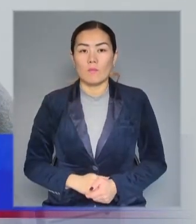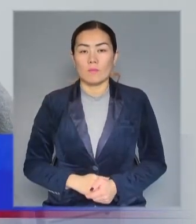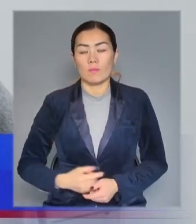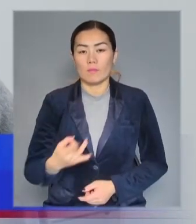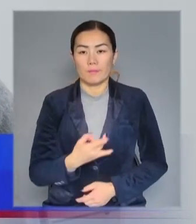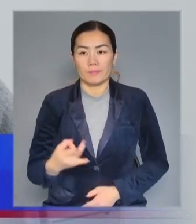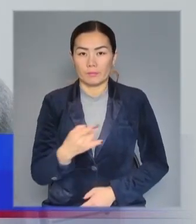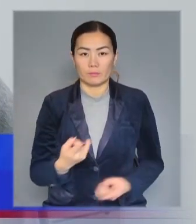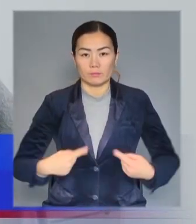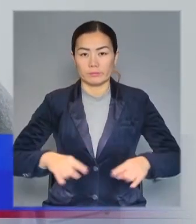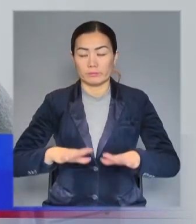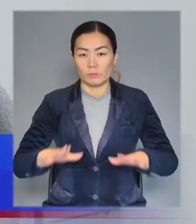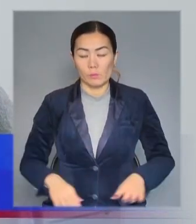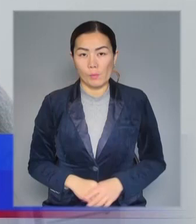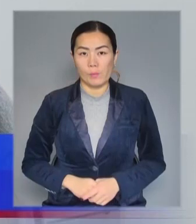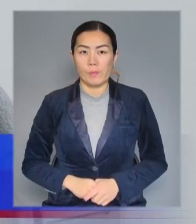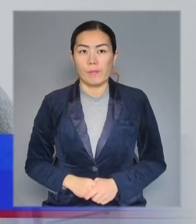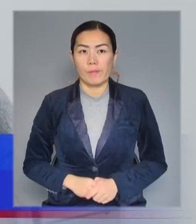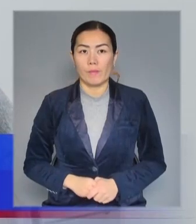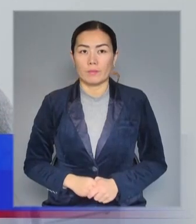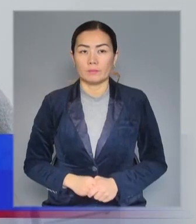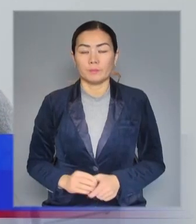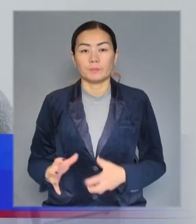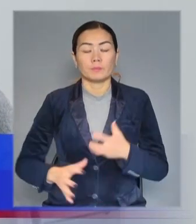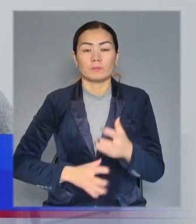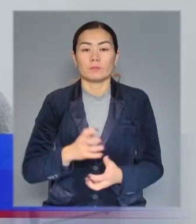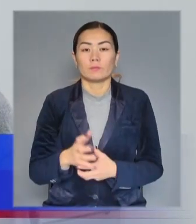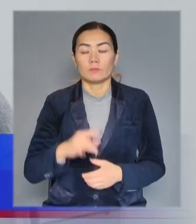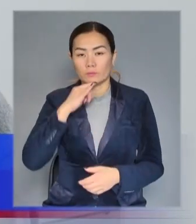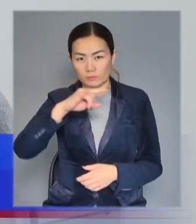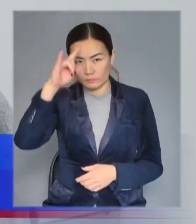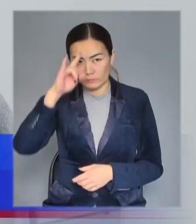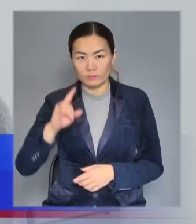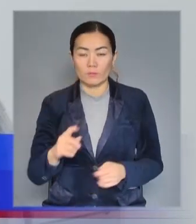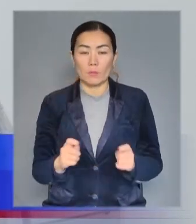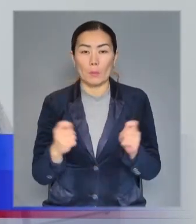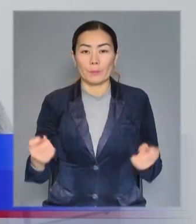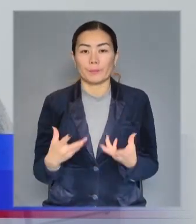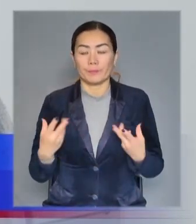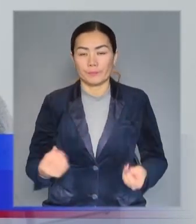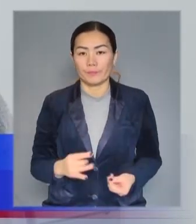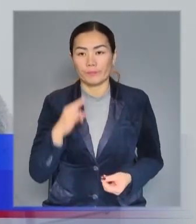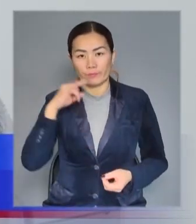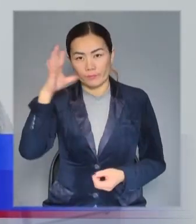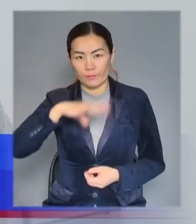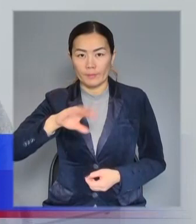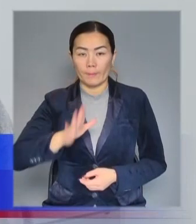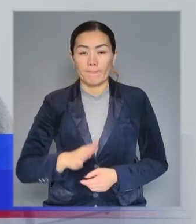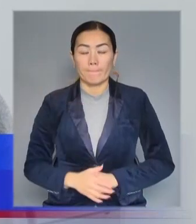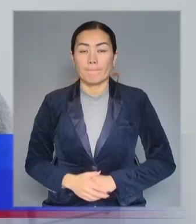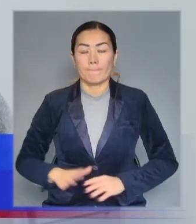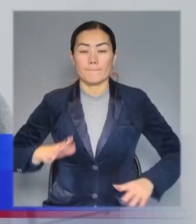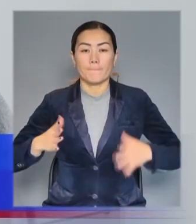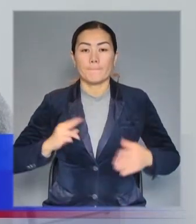Сарайшық мекенінде бүкіл дүниежүзілік Қазақстан құрылтайы өтеді. Қазақтарының осы